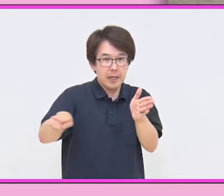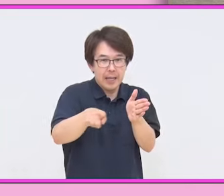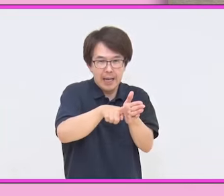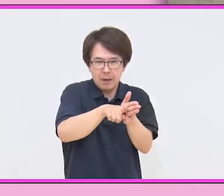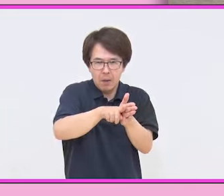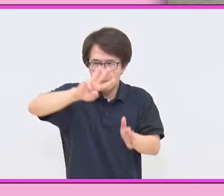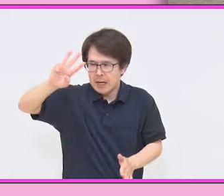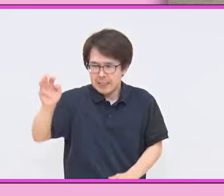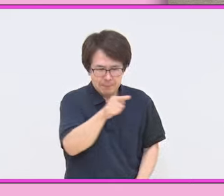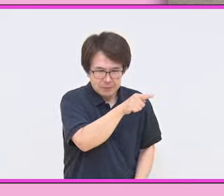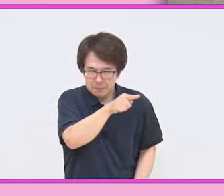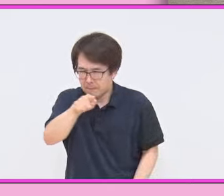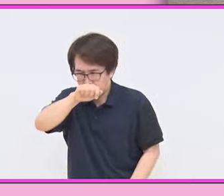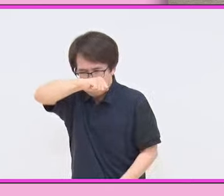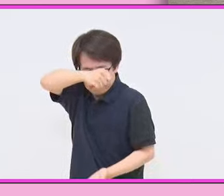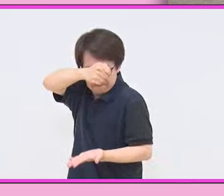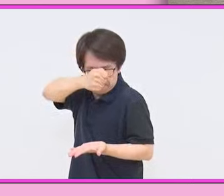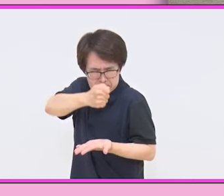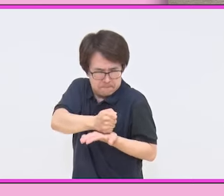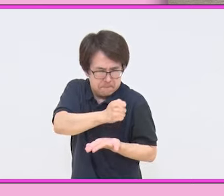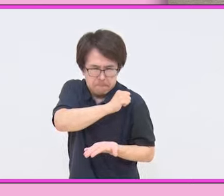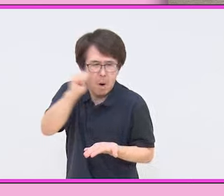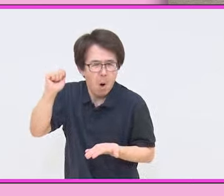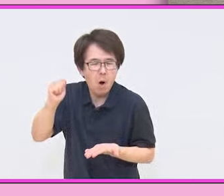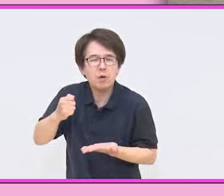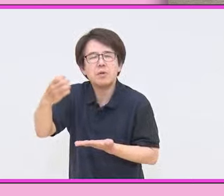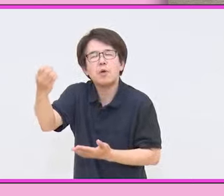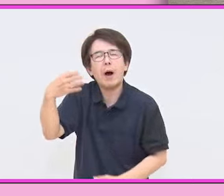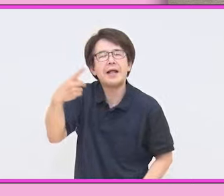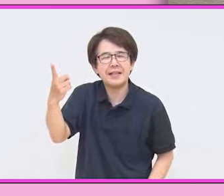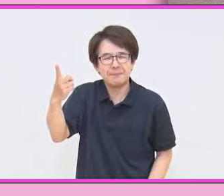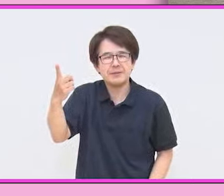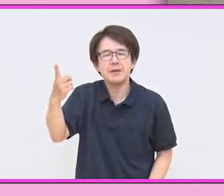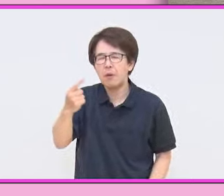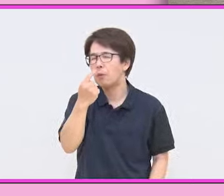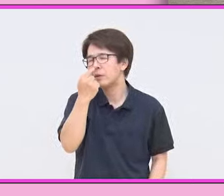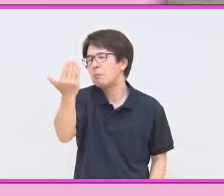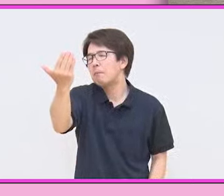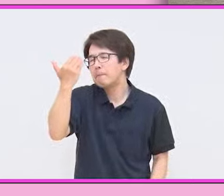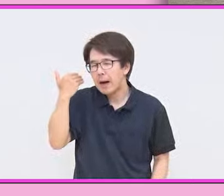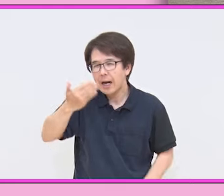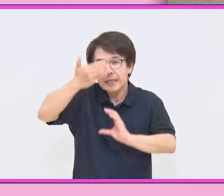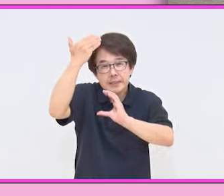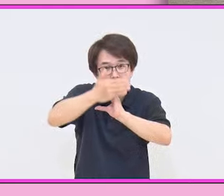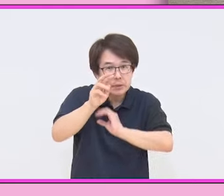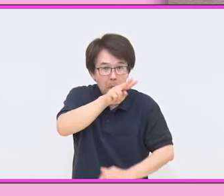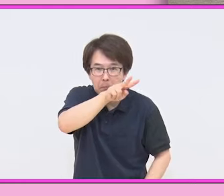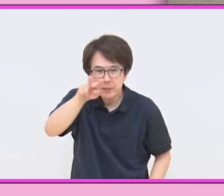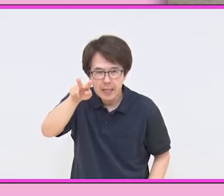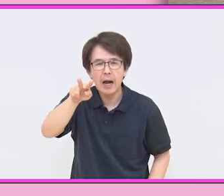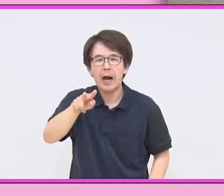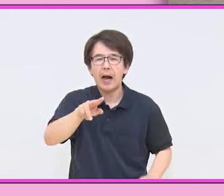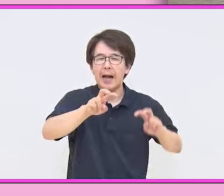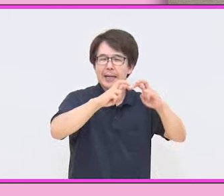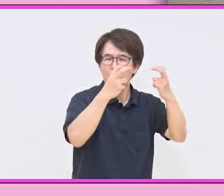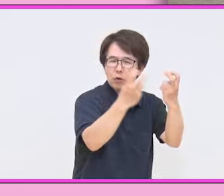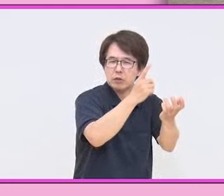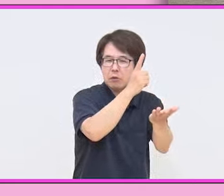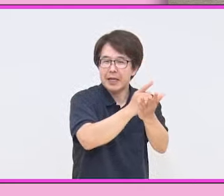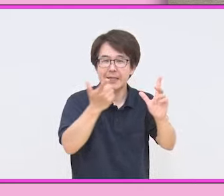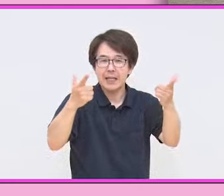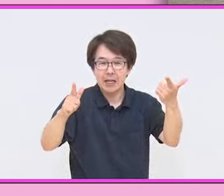パラリンピックと評価されています。私も当時の写真を見せてもらって、競技場だけじゃなくてトラファル